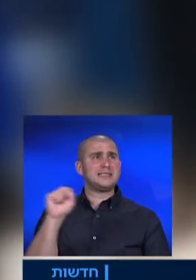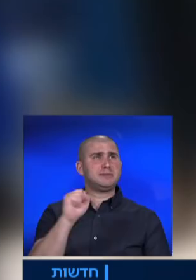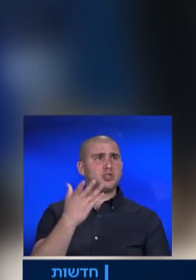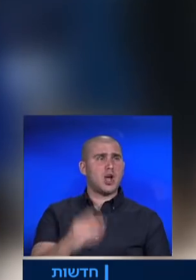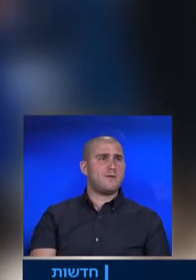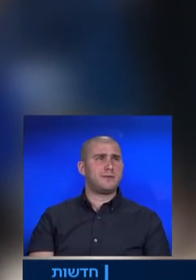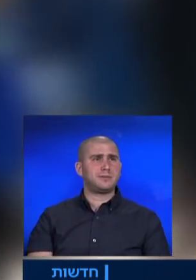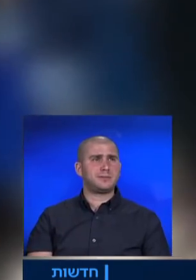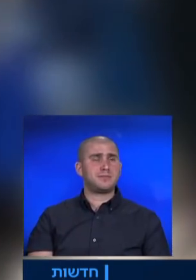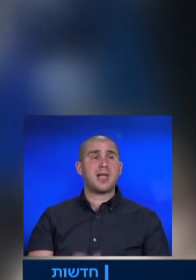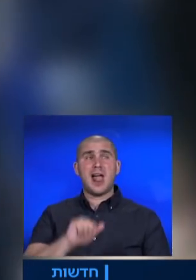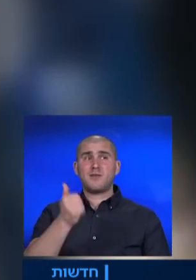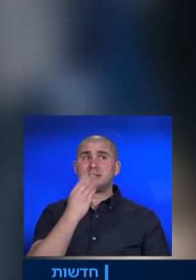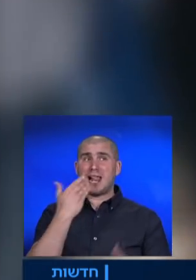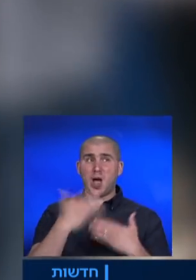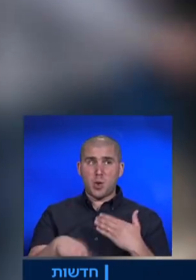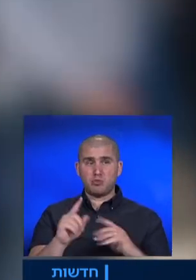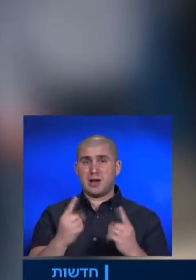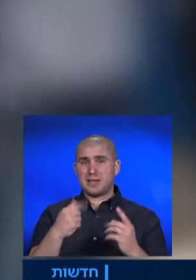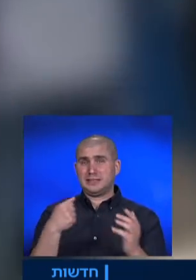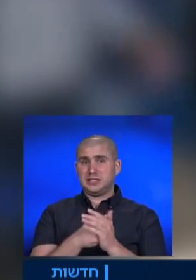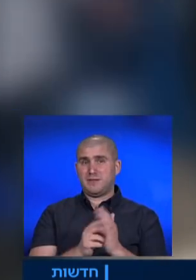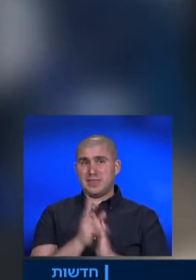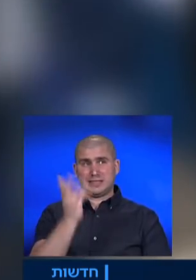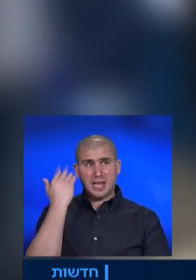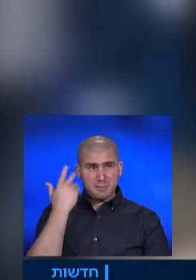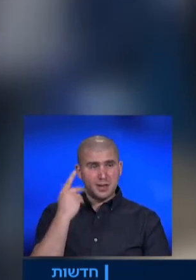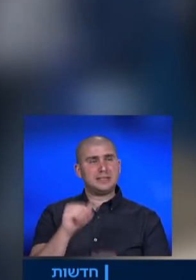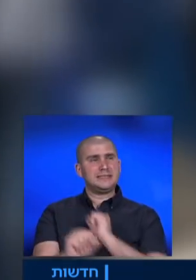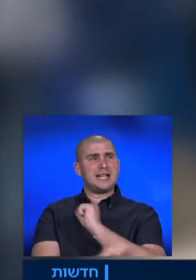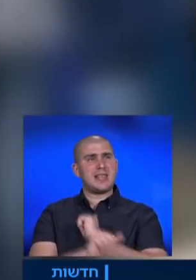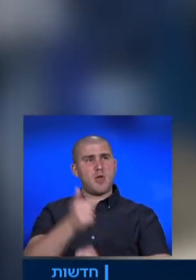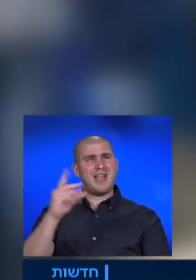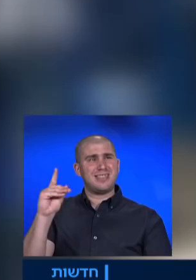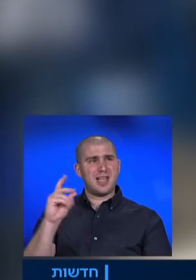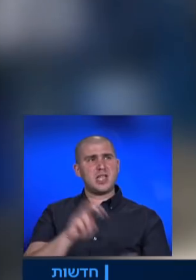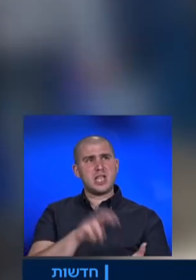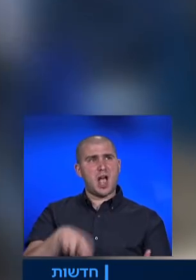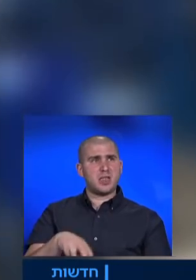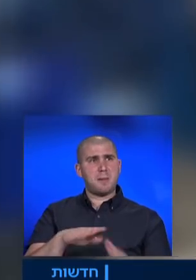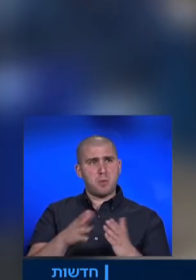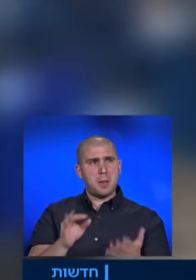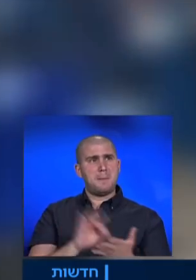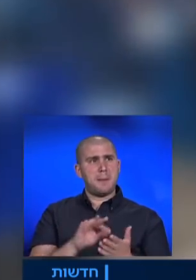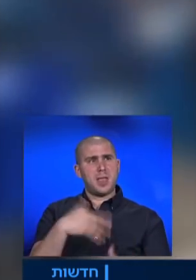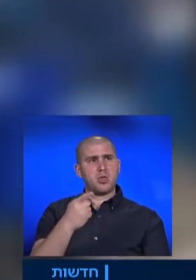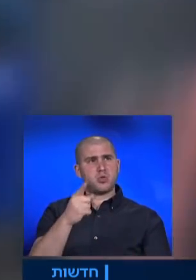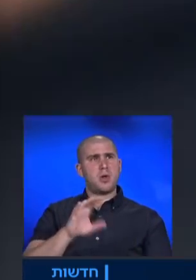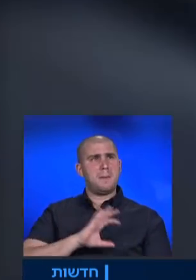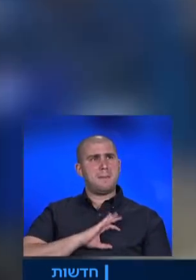באליפות ישראל האחרונה שנערכה בסוף דצמבר, סגנית האלופה דריאן ירדה מהפודיום כאשר הוענקה לקטי מדליית